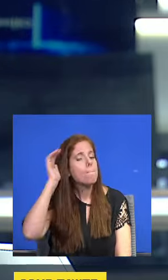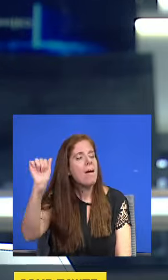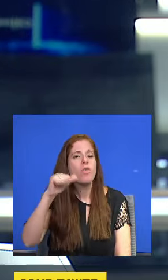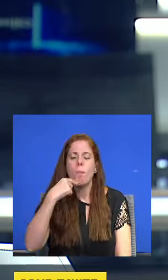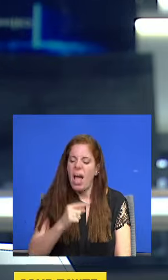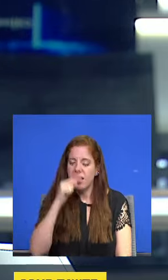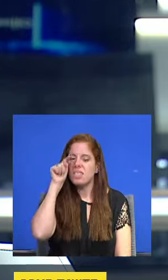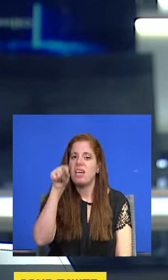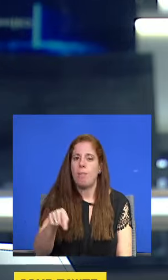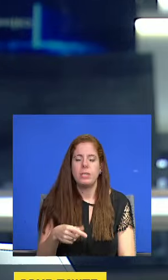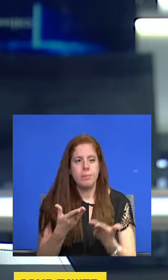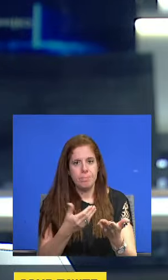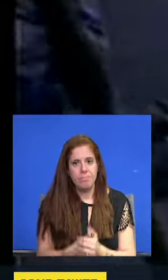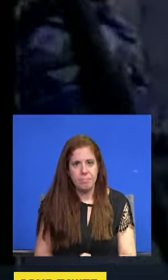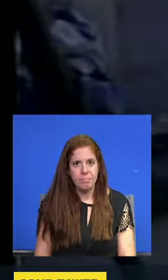משה שטיין מציג הדיווח.